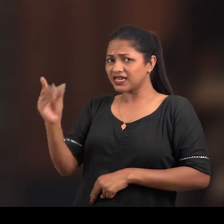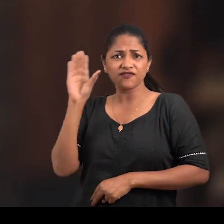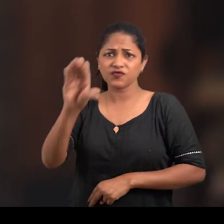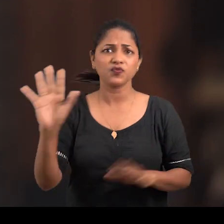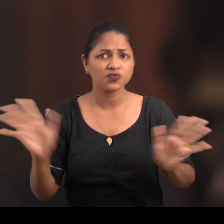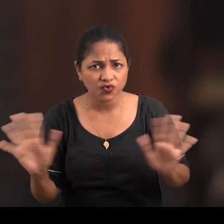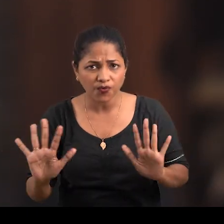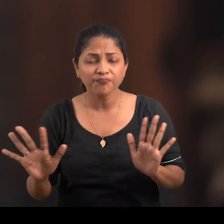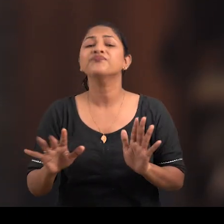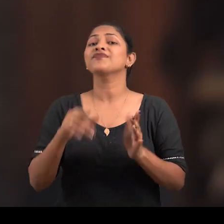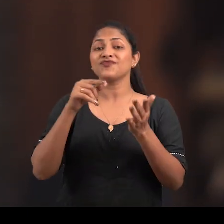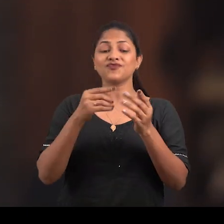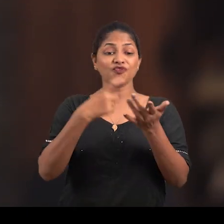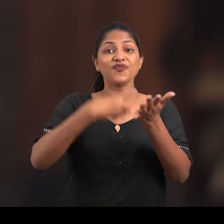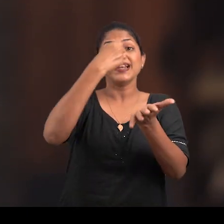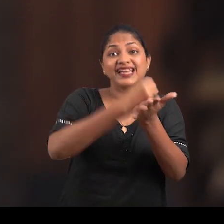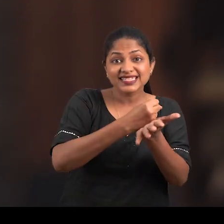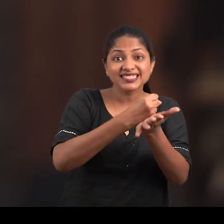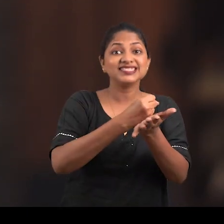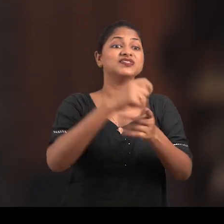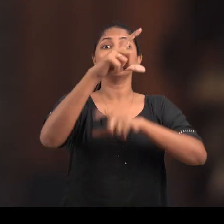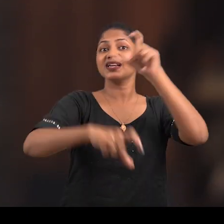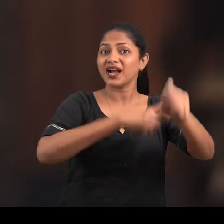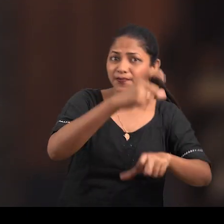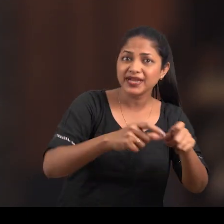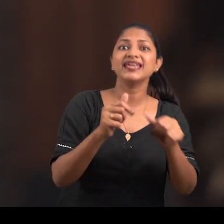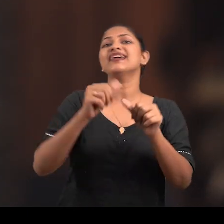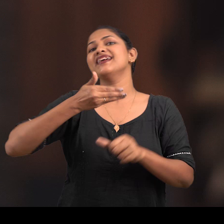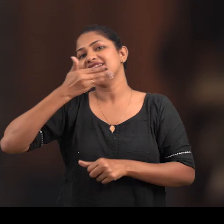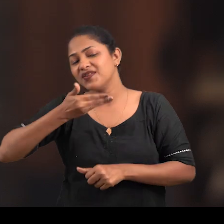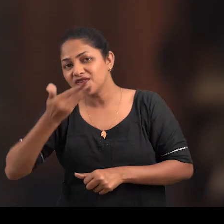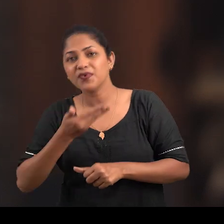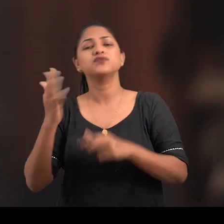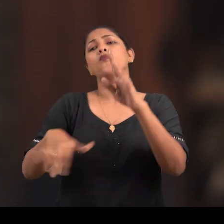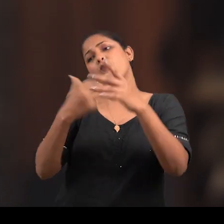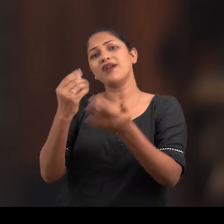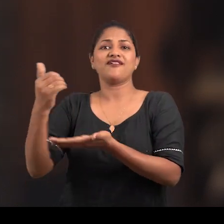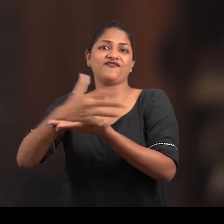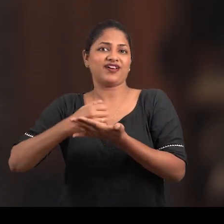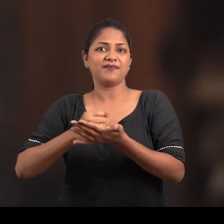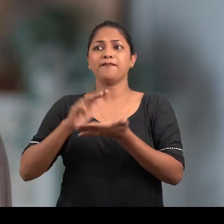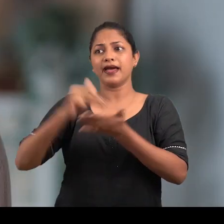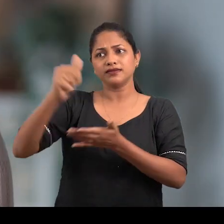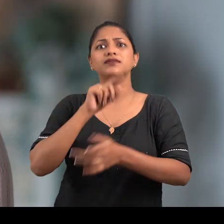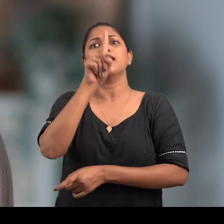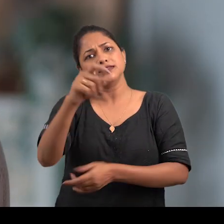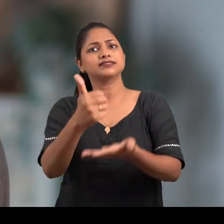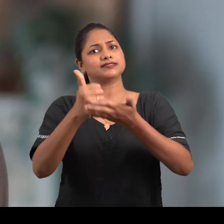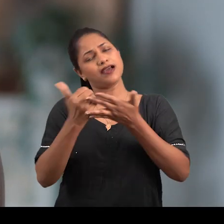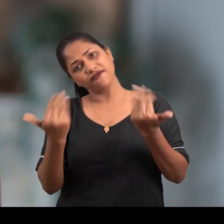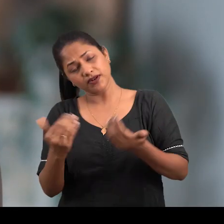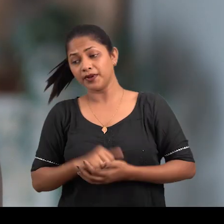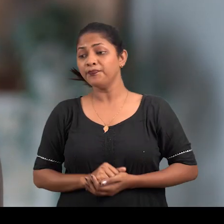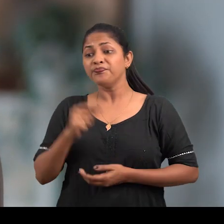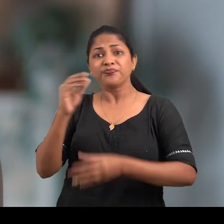সবসময় নিজে না করেও কোনো নিবন্ধিত মধ্যস্থতাকারী বিনিয়োগ পরামর্শদাতা বা ফান্ড ম্যানেজারের সাহায্যও নিতে পারো। আর